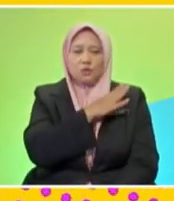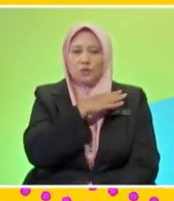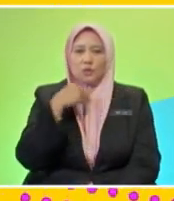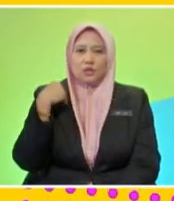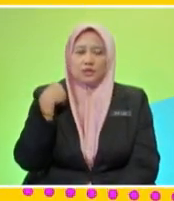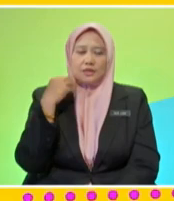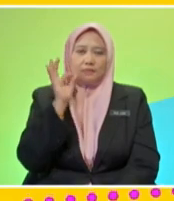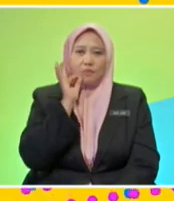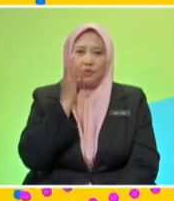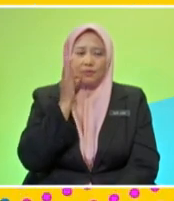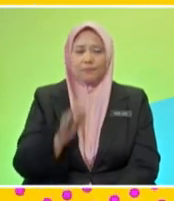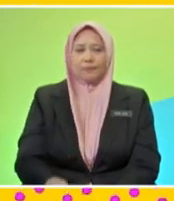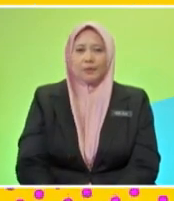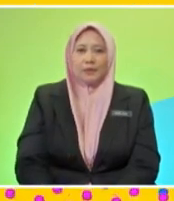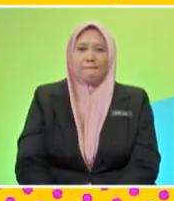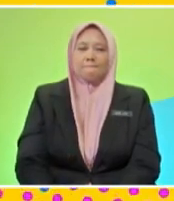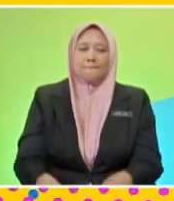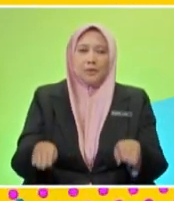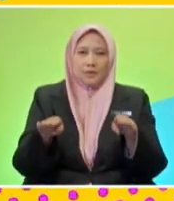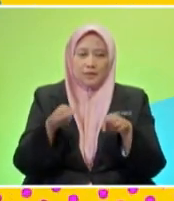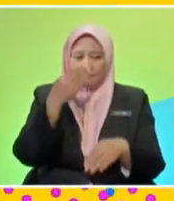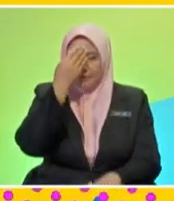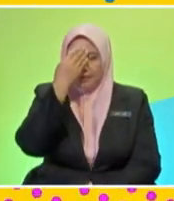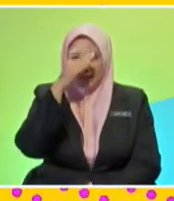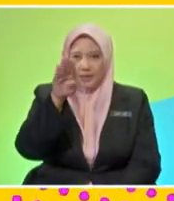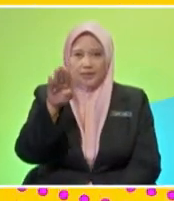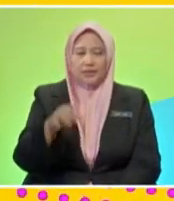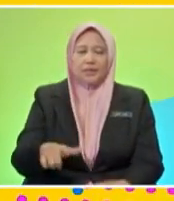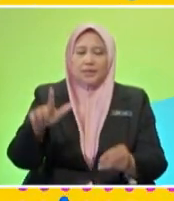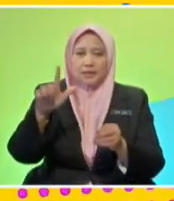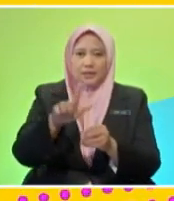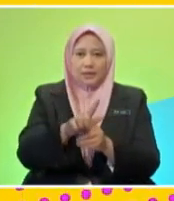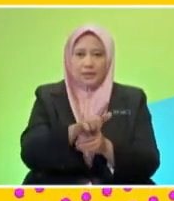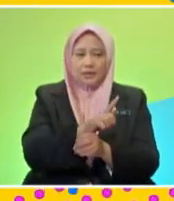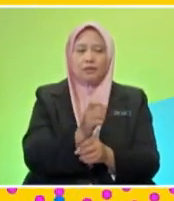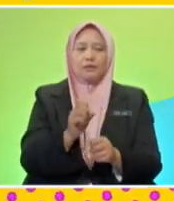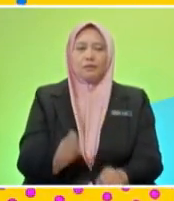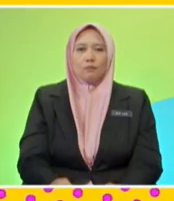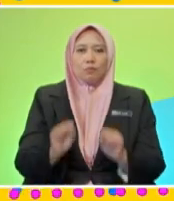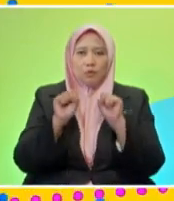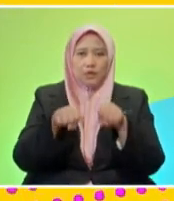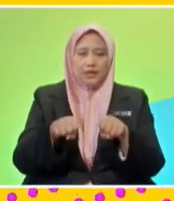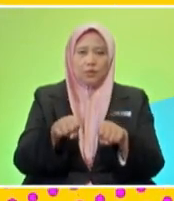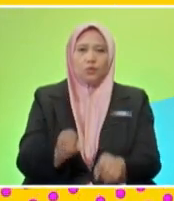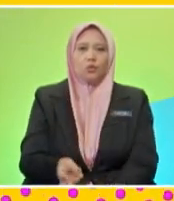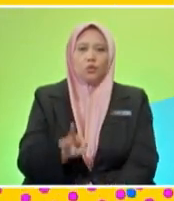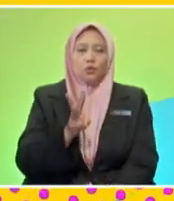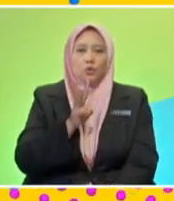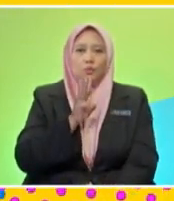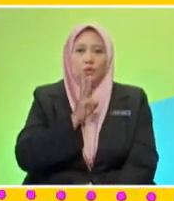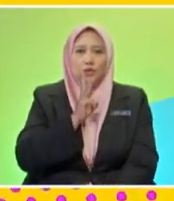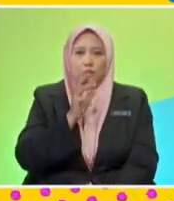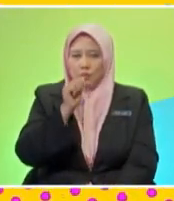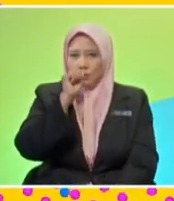Bagi melengkapkan hidangan, minum air kosong atau minuman tanpa bahan tambahan.